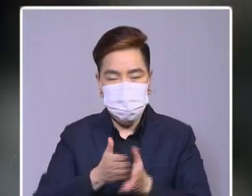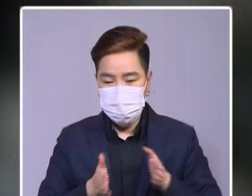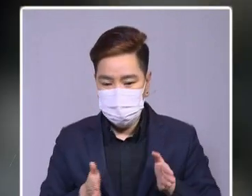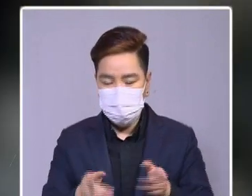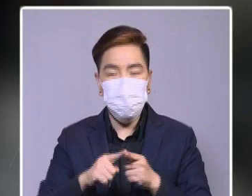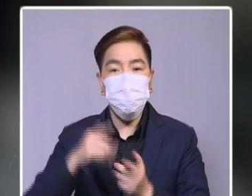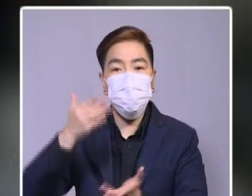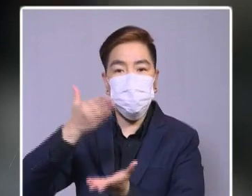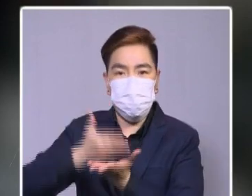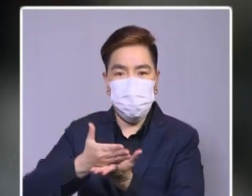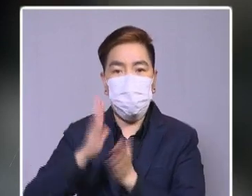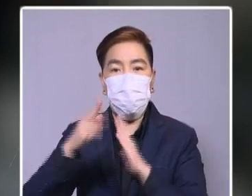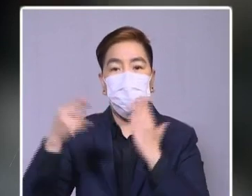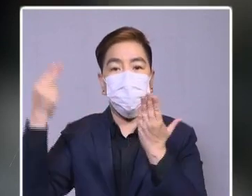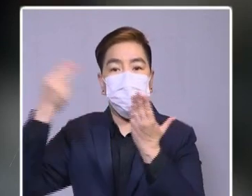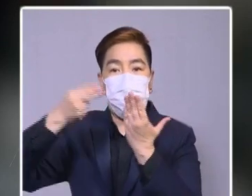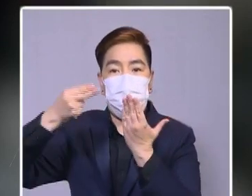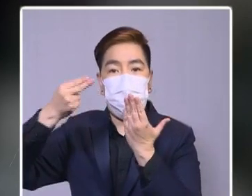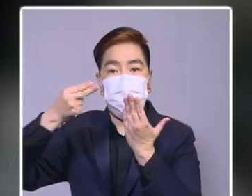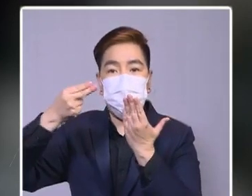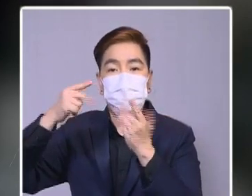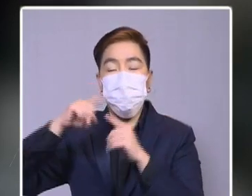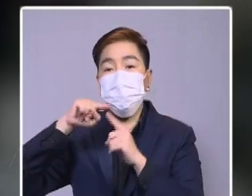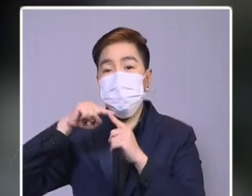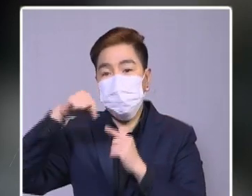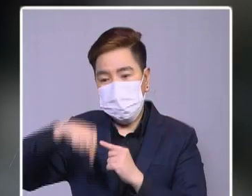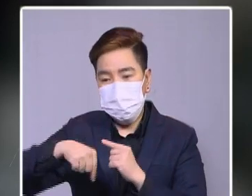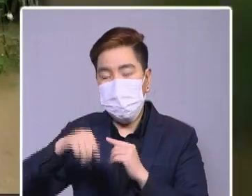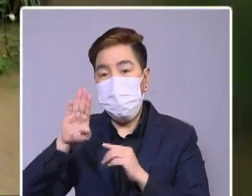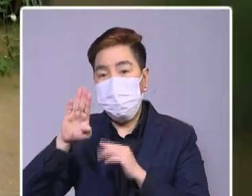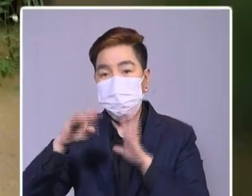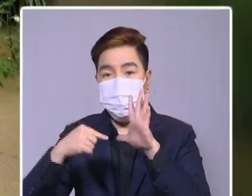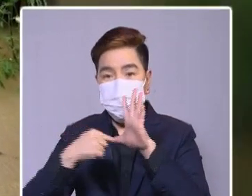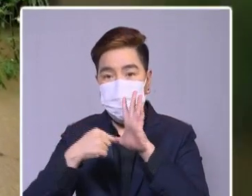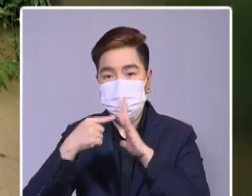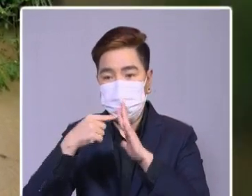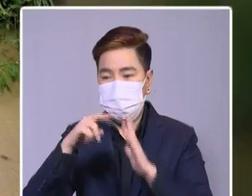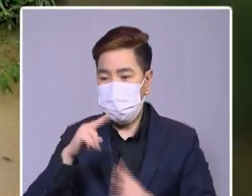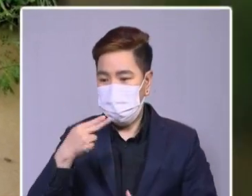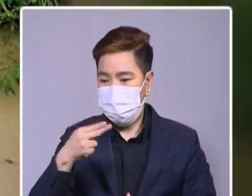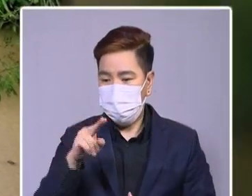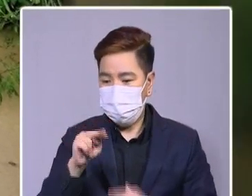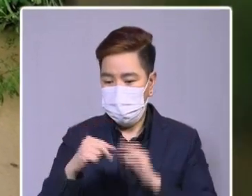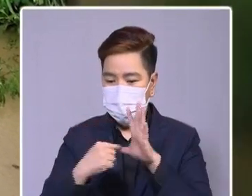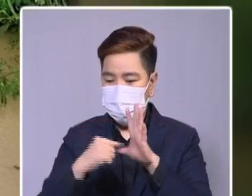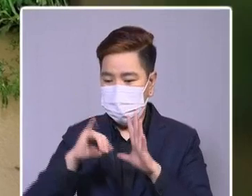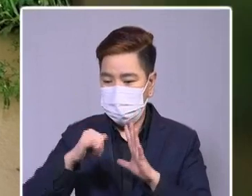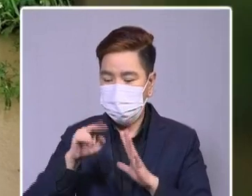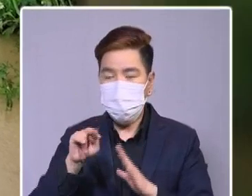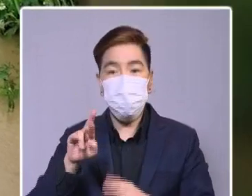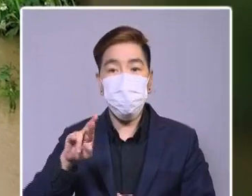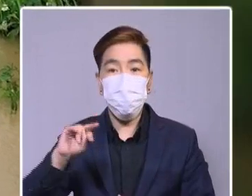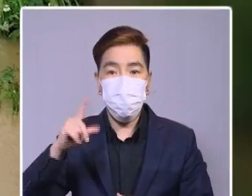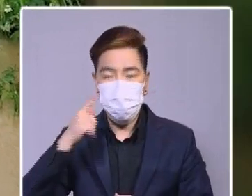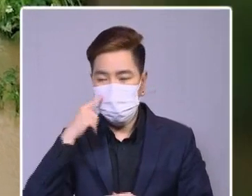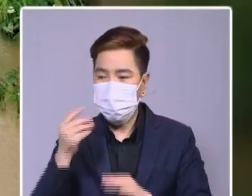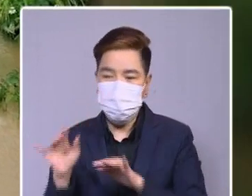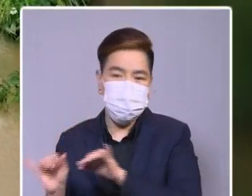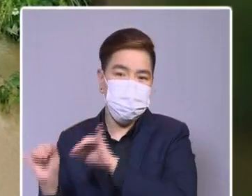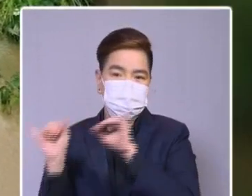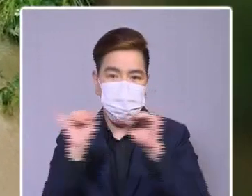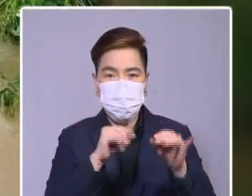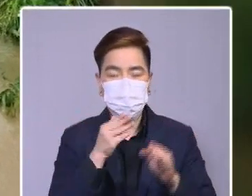เส้นทางการเดินรถสายหนองคายช่วงระหว่างสถานีบำเหน็จณรงค์จตุรัสไปใช้ชุมทางแก่งคอยชุมทางถนนจิระ